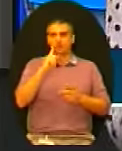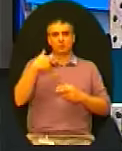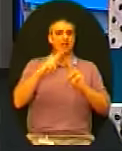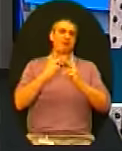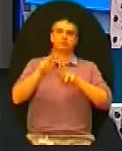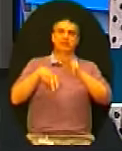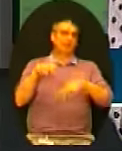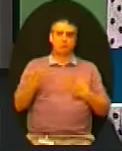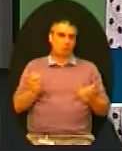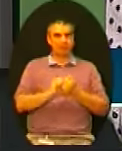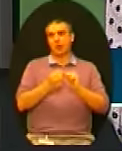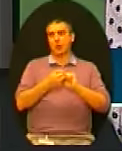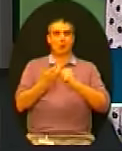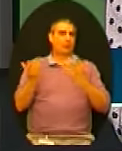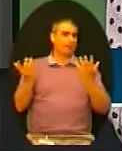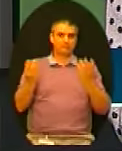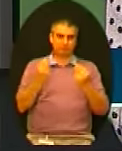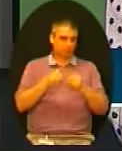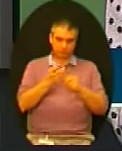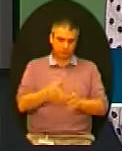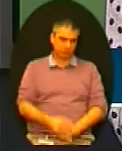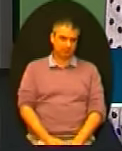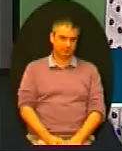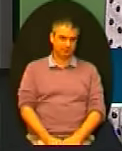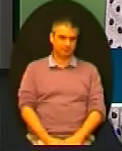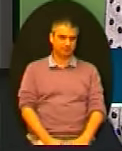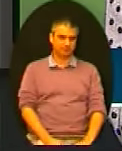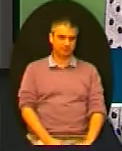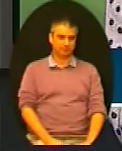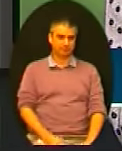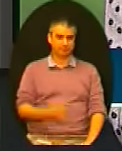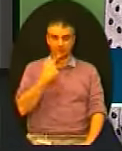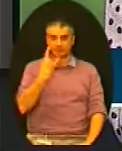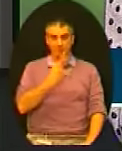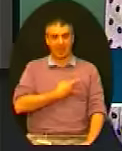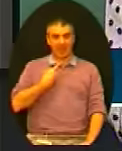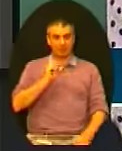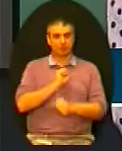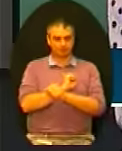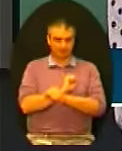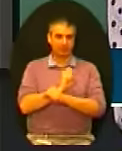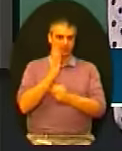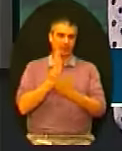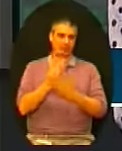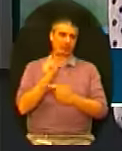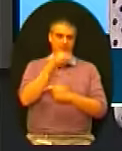קבוצה טיפולית או משהו כזה. אני חושבת שעצם החוויה של המאסר תביא אותו